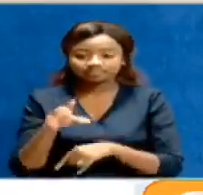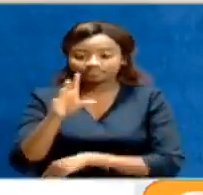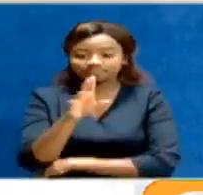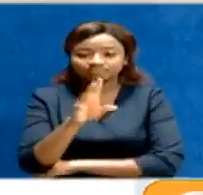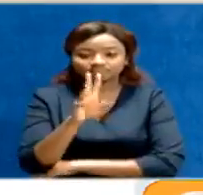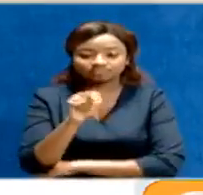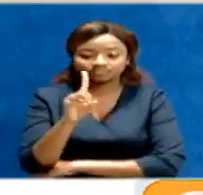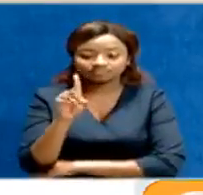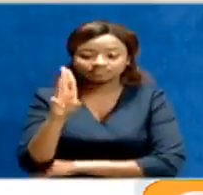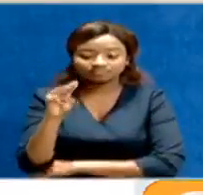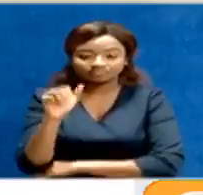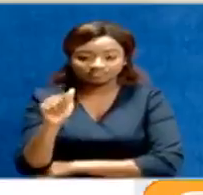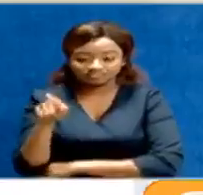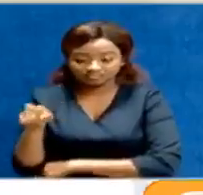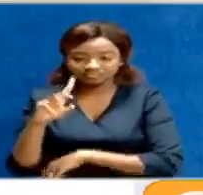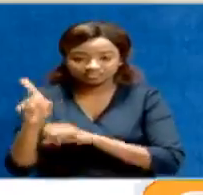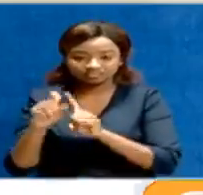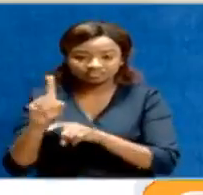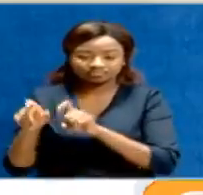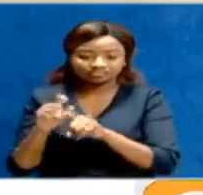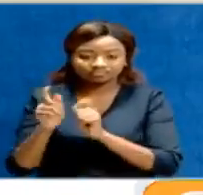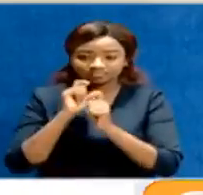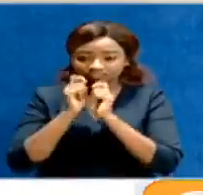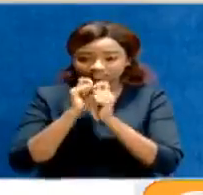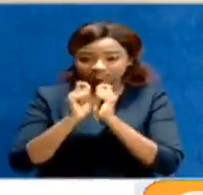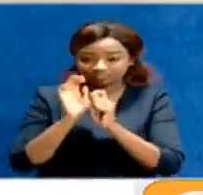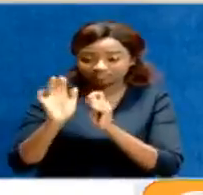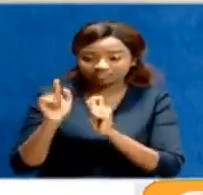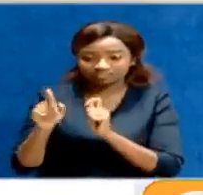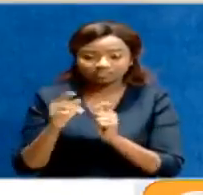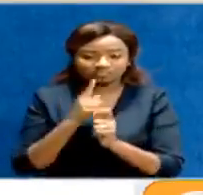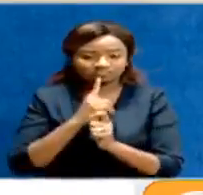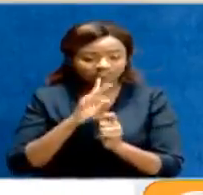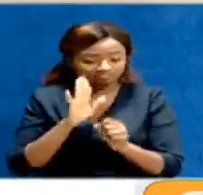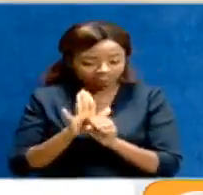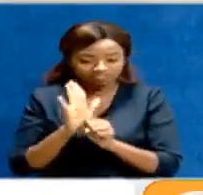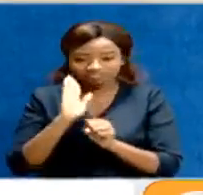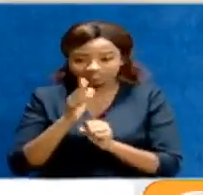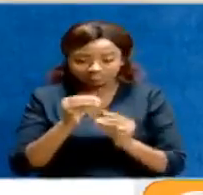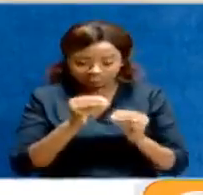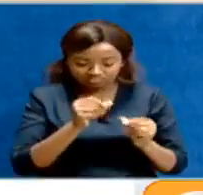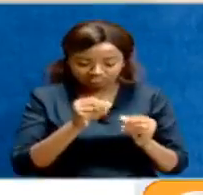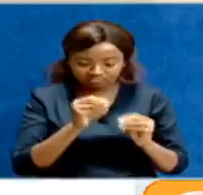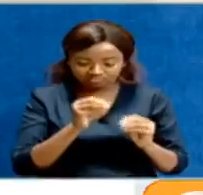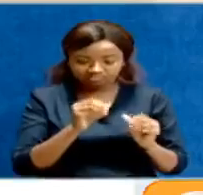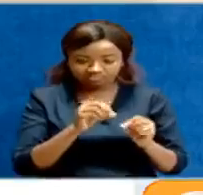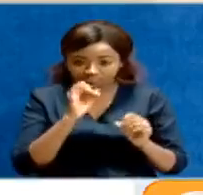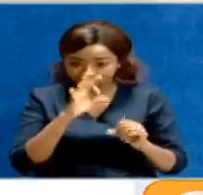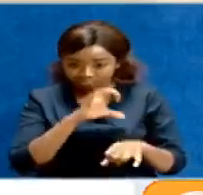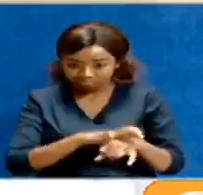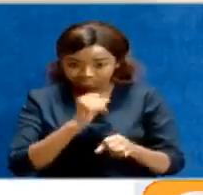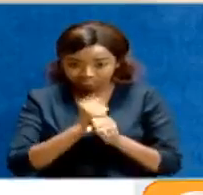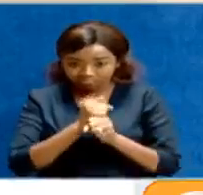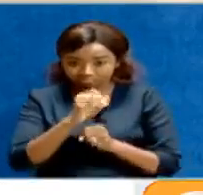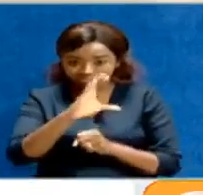Nduma Nderi. Jaji Nderi aliahidi kulipa kipaumbele suala la kukamilisha kesi zilizokwama mahakamani na kuhakikisha walio na